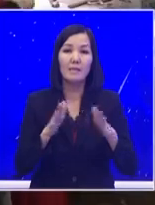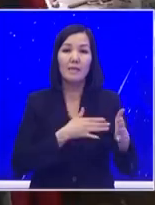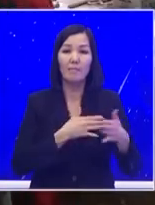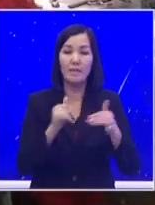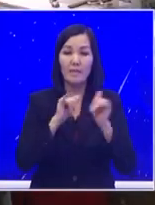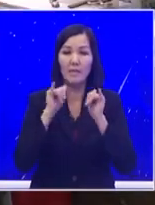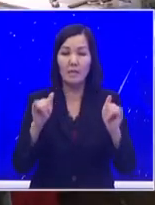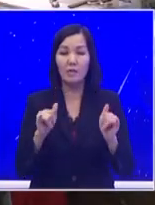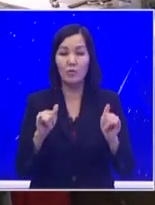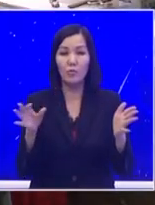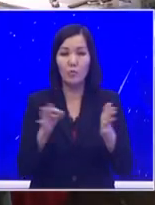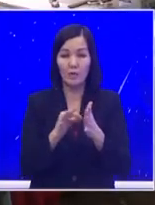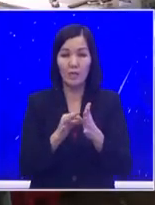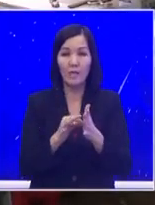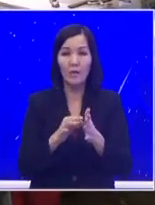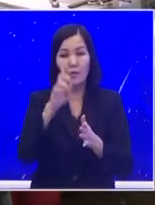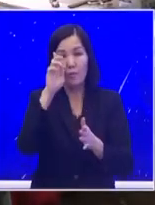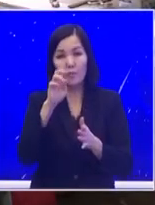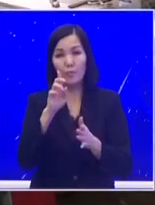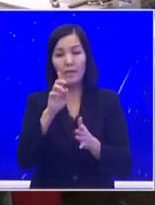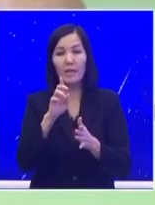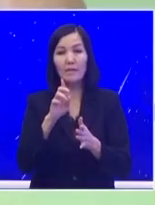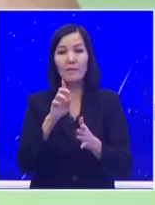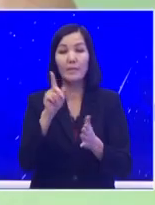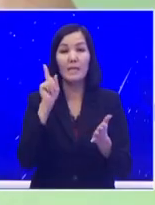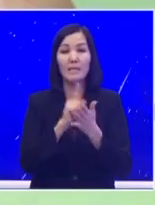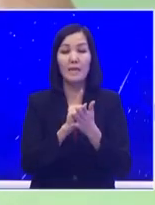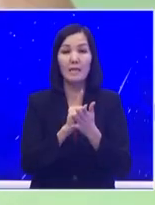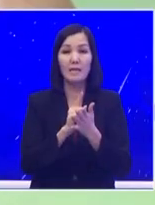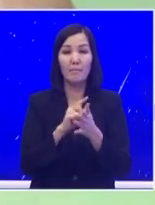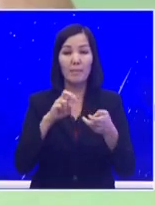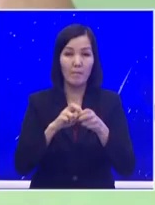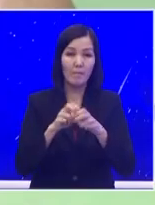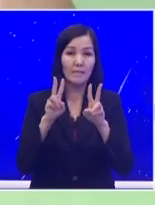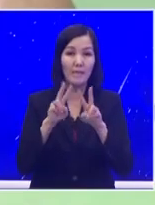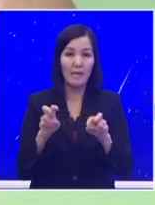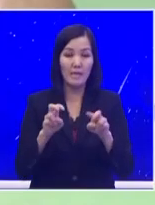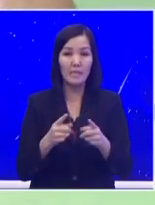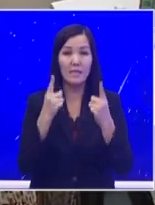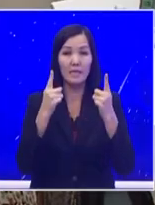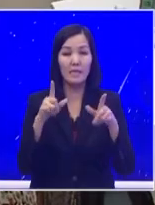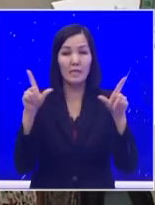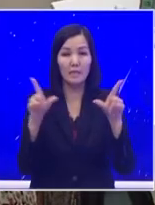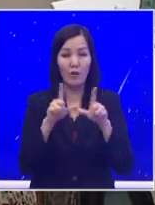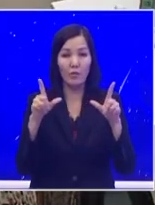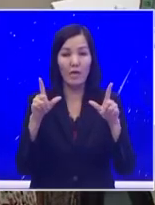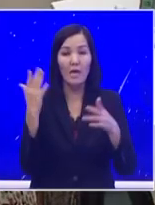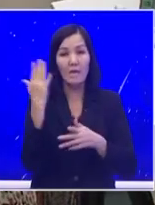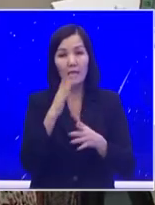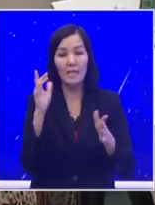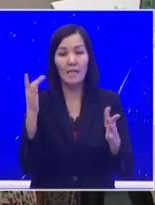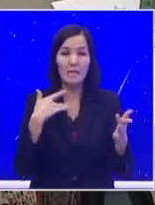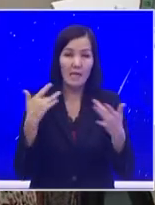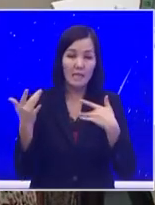белсенділіктерін арттыру көзделіп отыр. Үкімет осы орайда олардың салық мәселесін де қарастырған. Елдегі ірі сауда кешендері, кинотеатр,